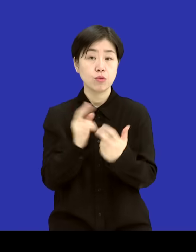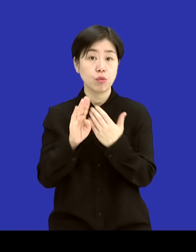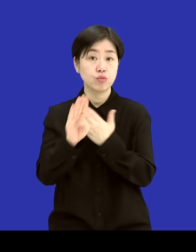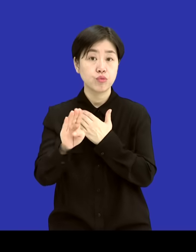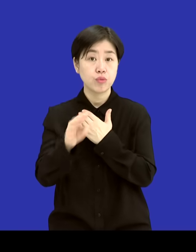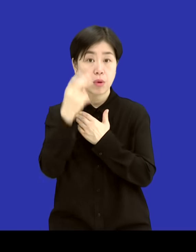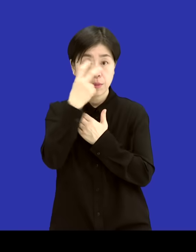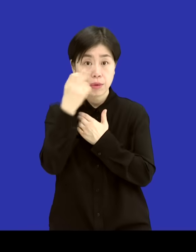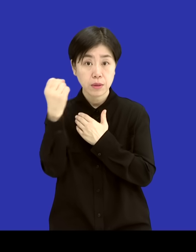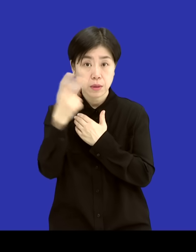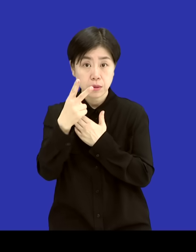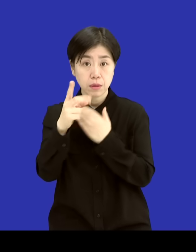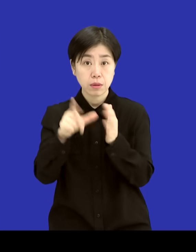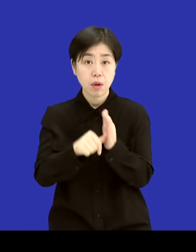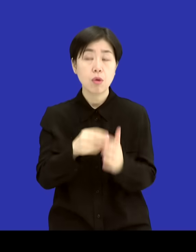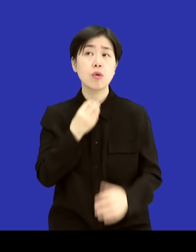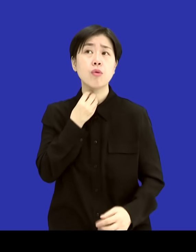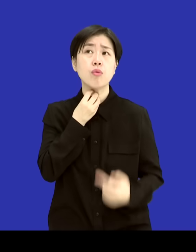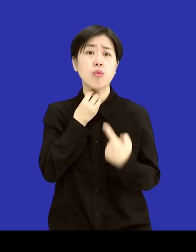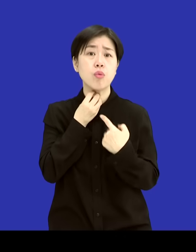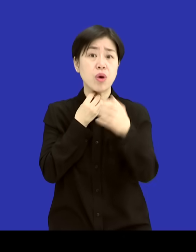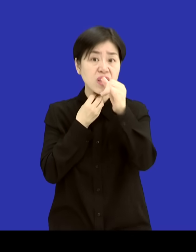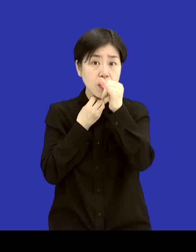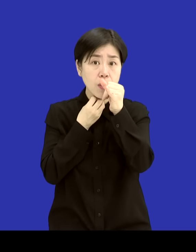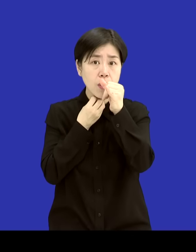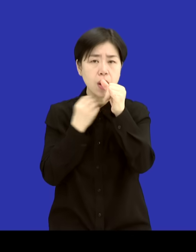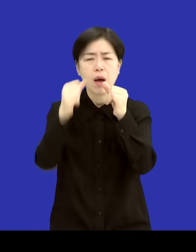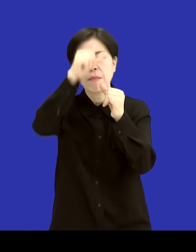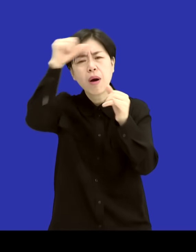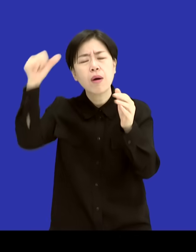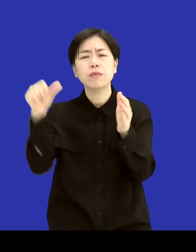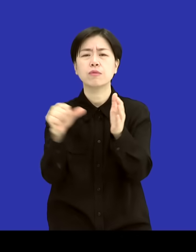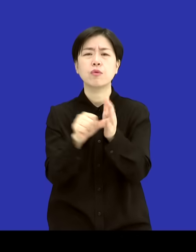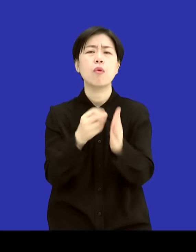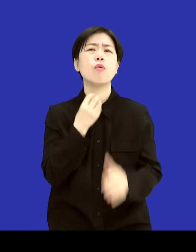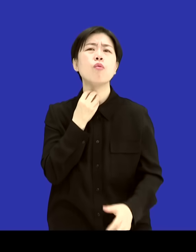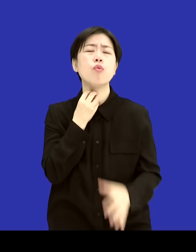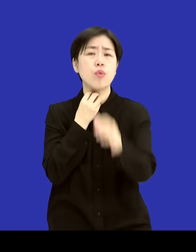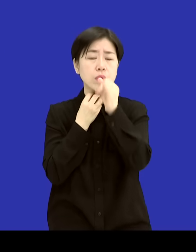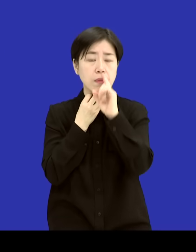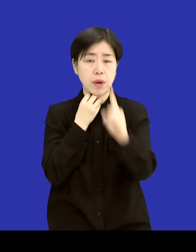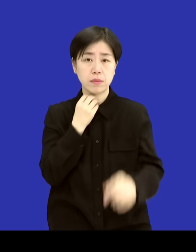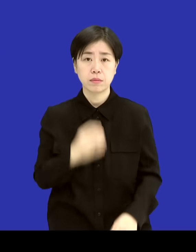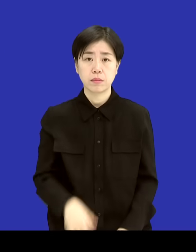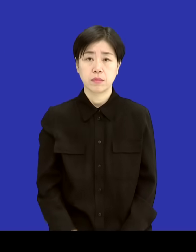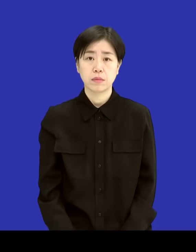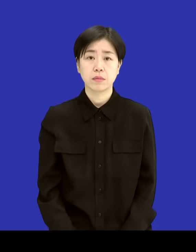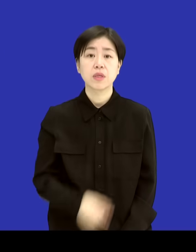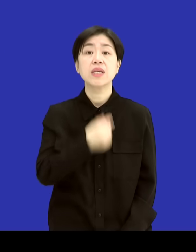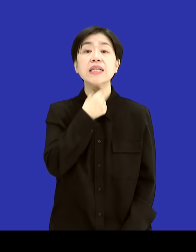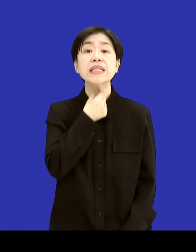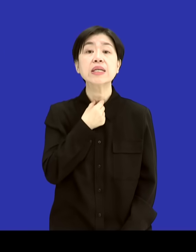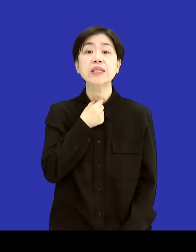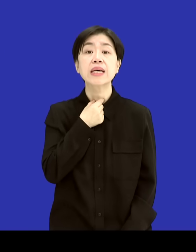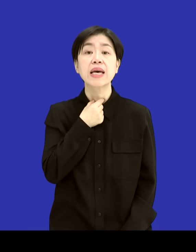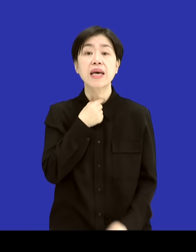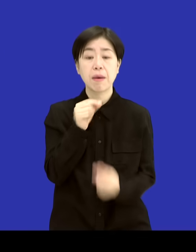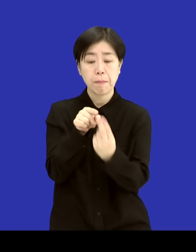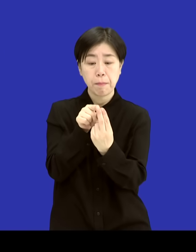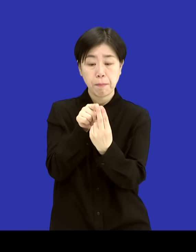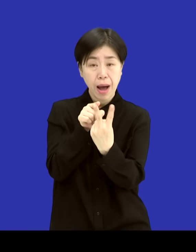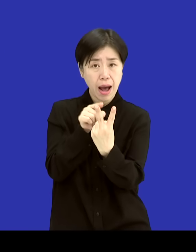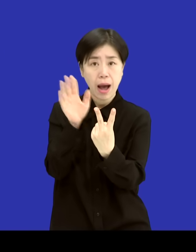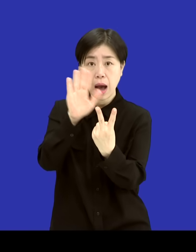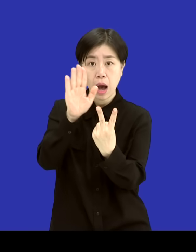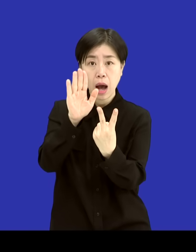이건 평생 가는 거다. 그런 진단을 받아서 우리 흔히 얘기하는 성대 결절인 거죠. 성대 결절도 아니고 네. 이거는